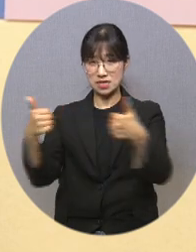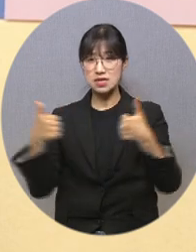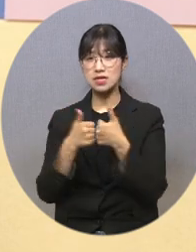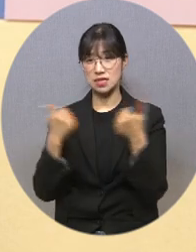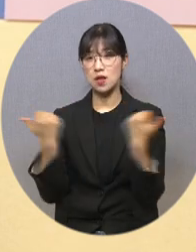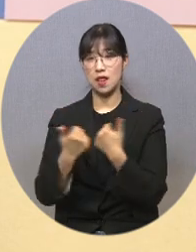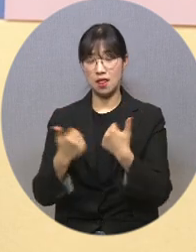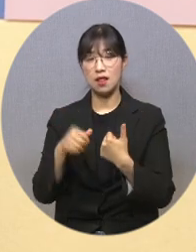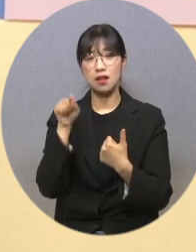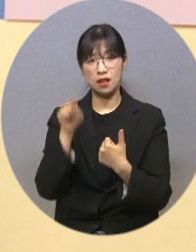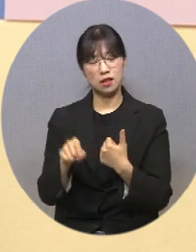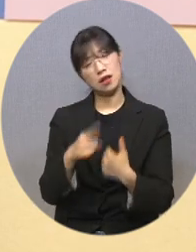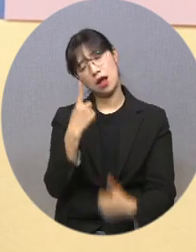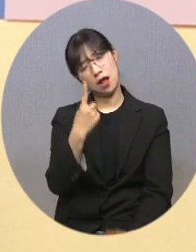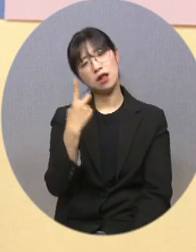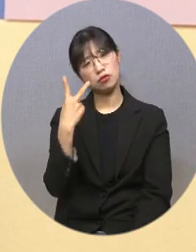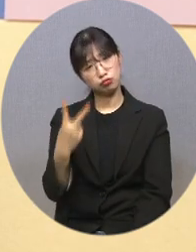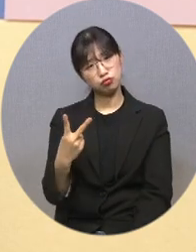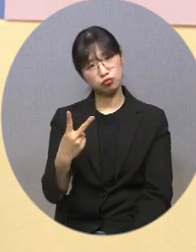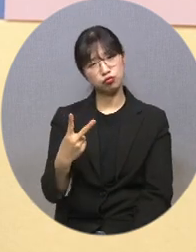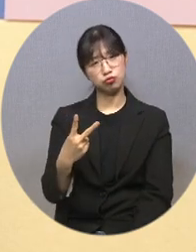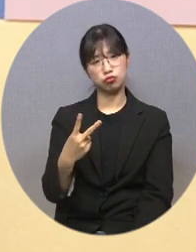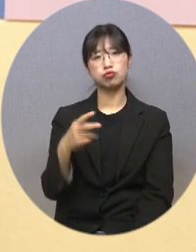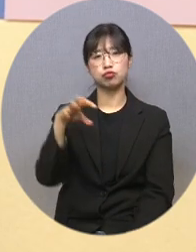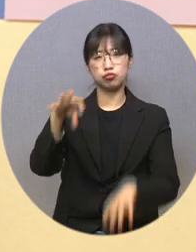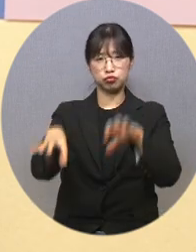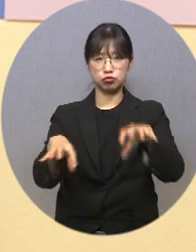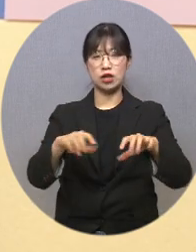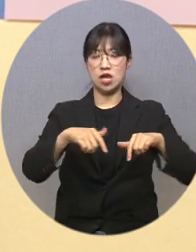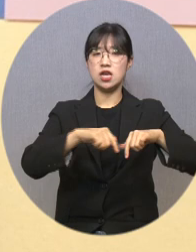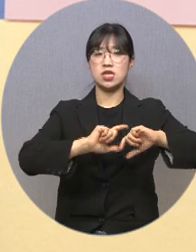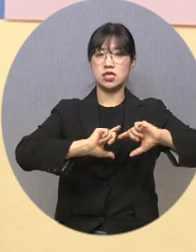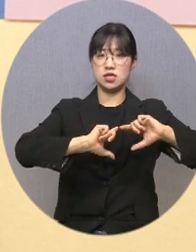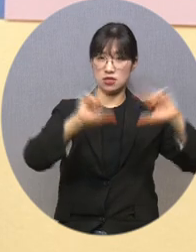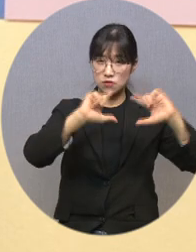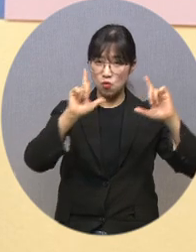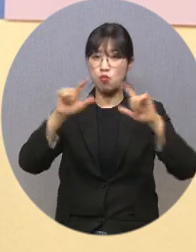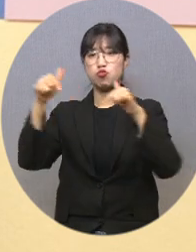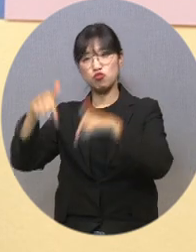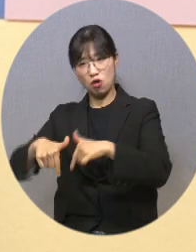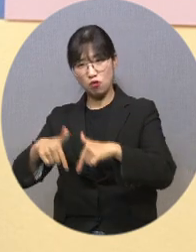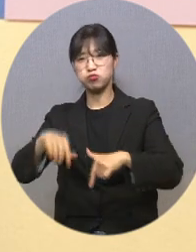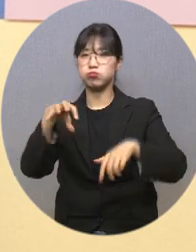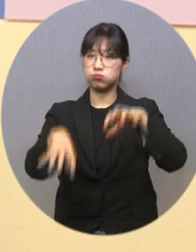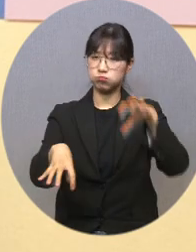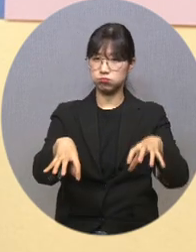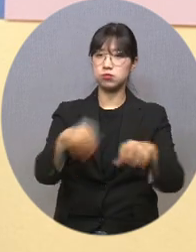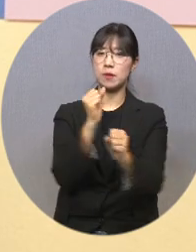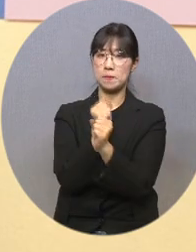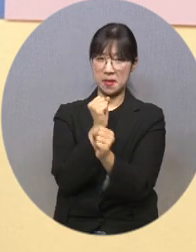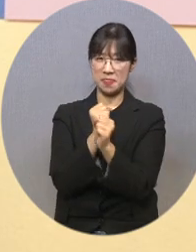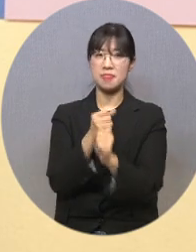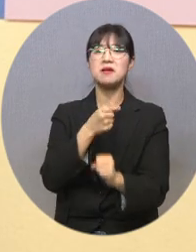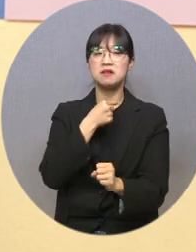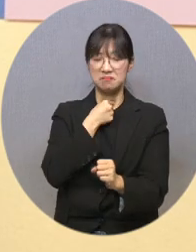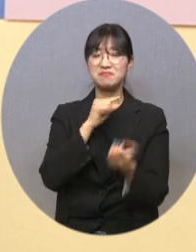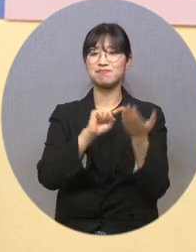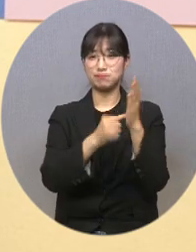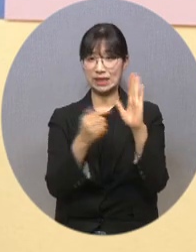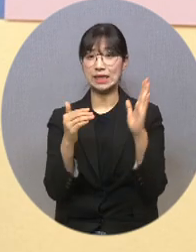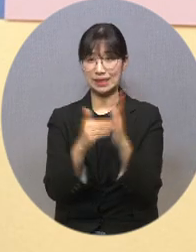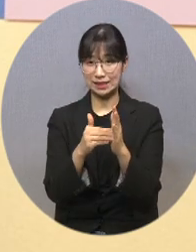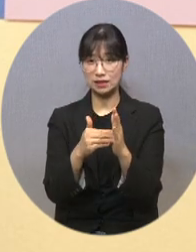이걸 이렇게 한 두 군데 정도, 서부권 한 군데, 동부권 한 군데 이렇게 두 군데 만들겠습니다라고 홍보를 했는데